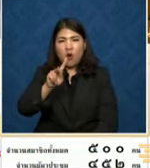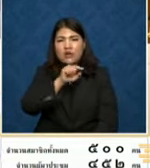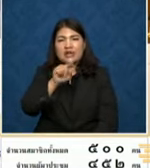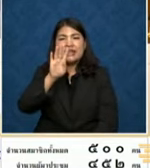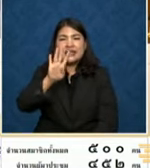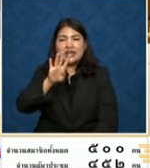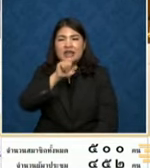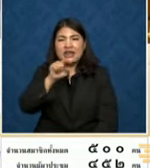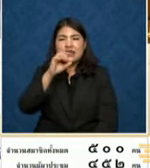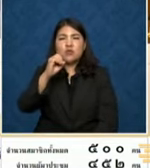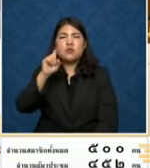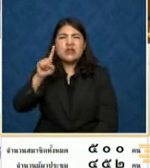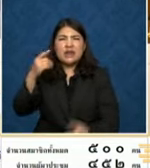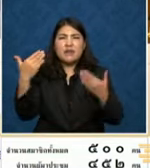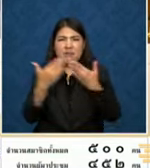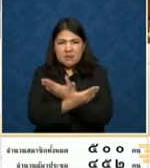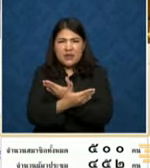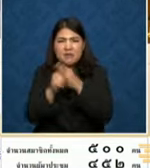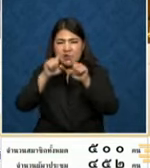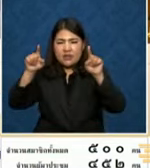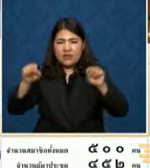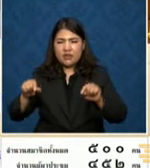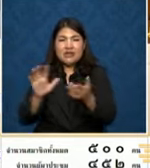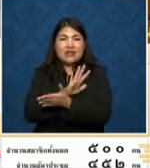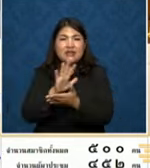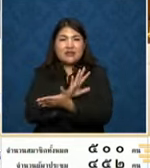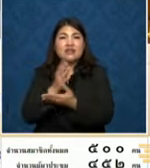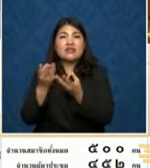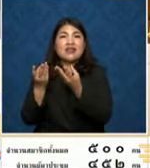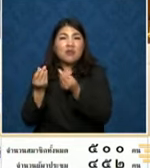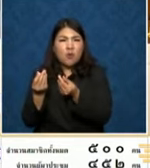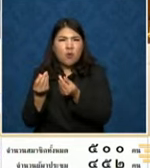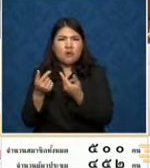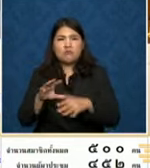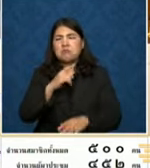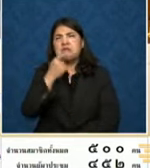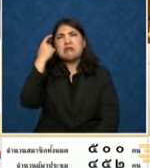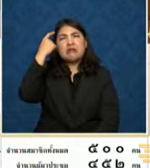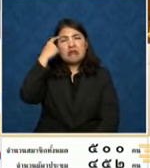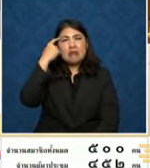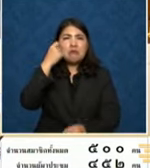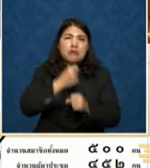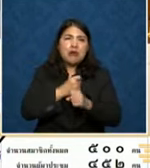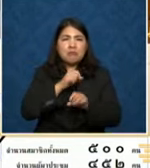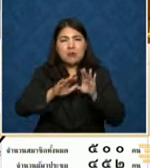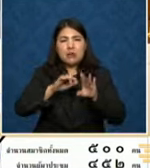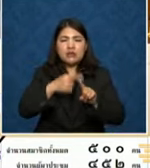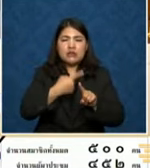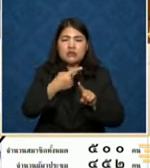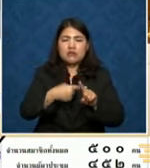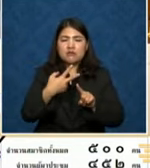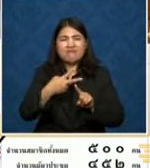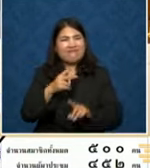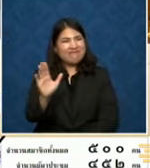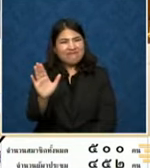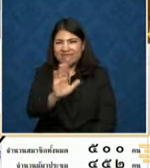ท่านประธานครับเราไม่ใช่ว่าคิดและทำภายในเดือน2เดือนนะครับผ